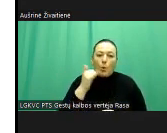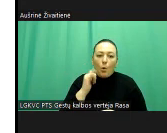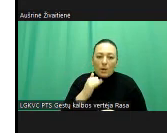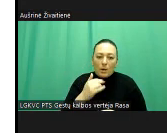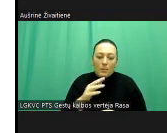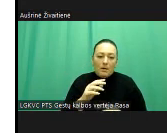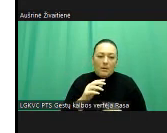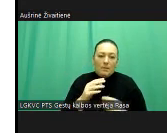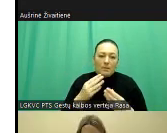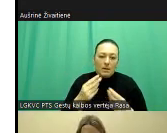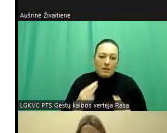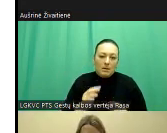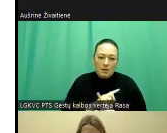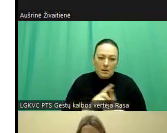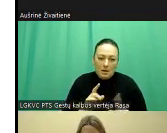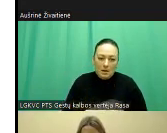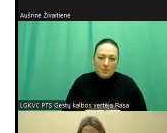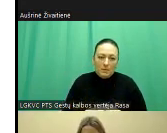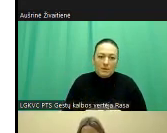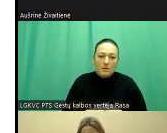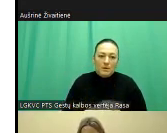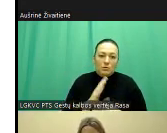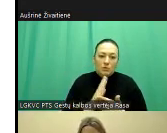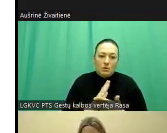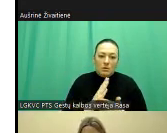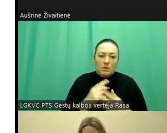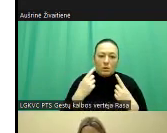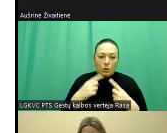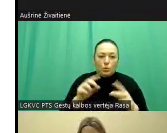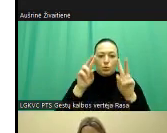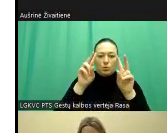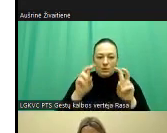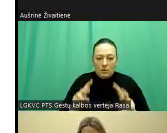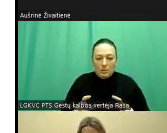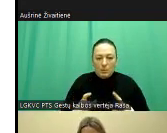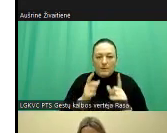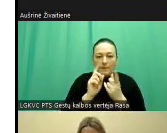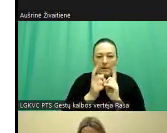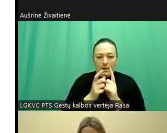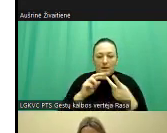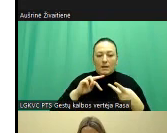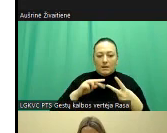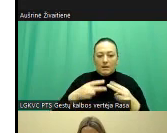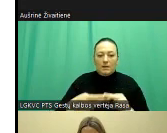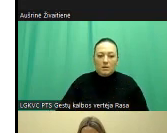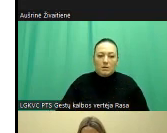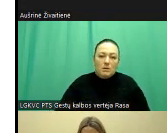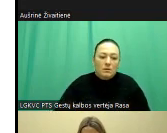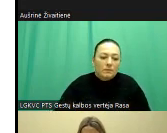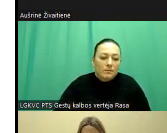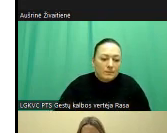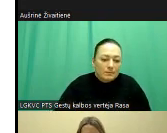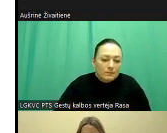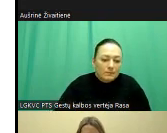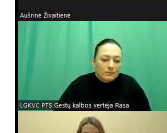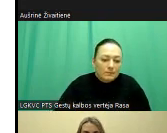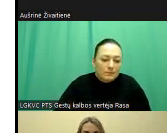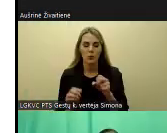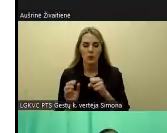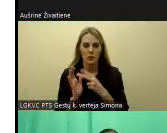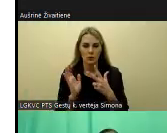gylio. Ir čia yra dar kitų tyrimų, citatos tyrimus, pavyzdžiui, kuris buvo atliktas 2018